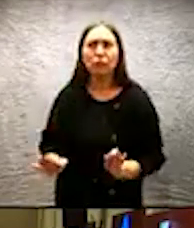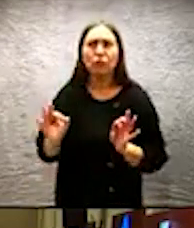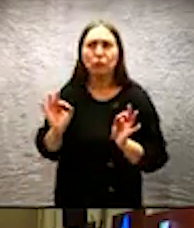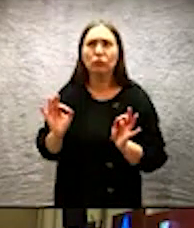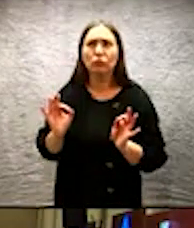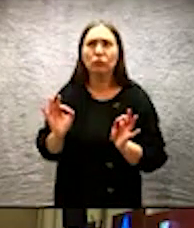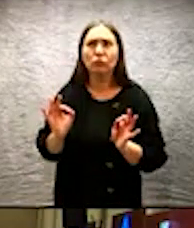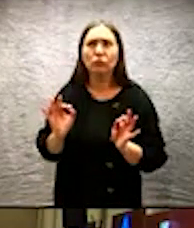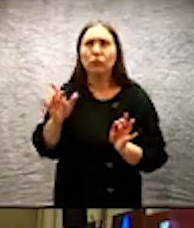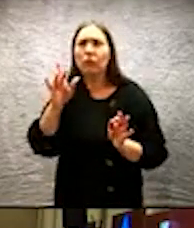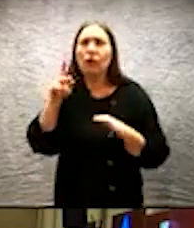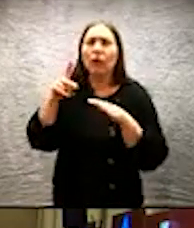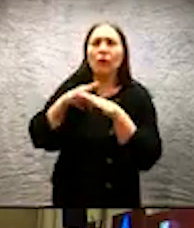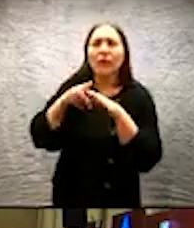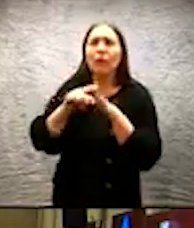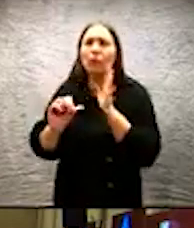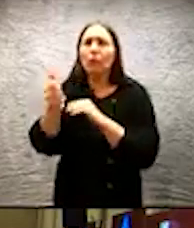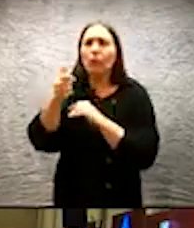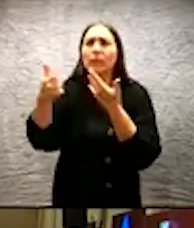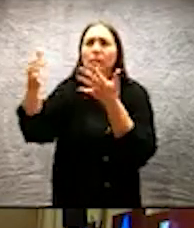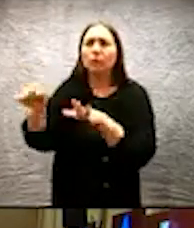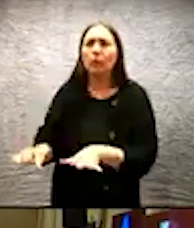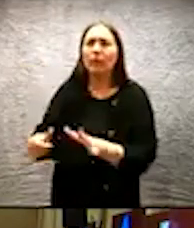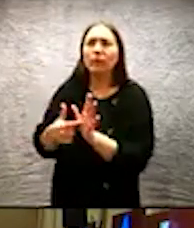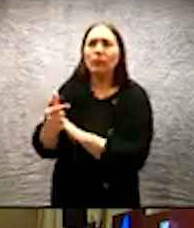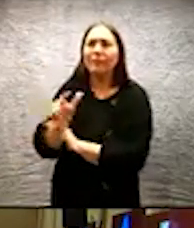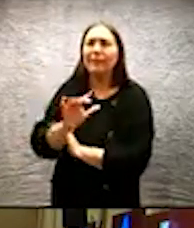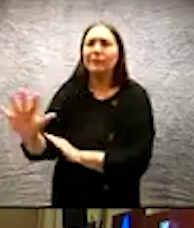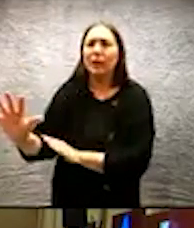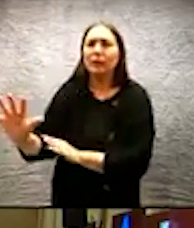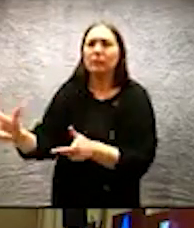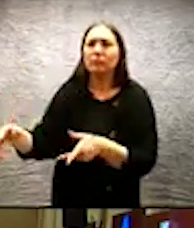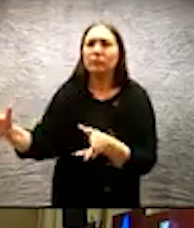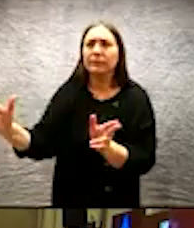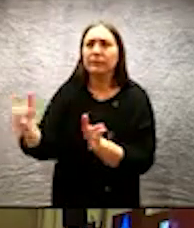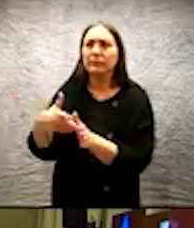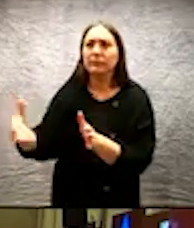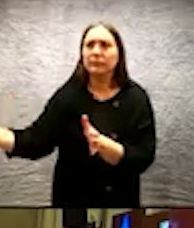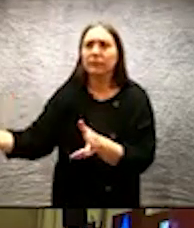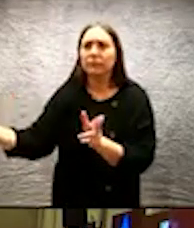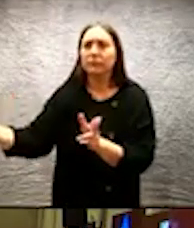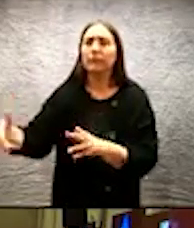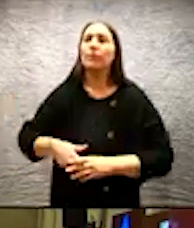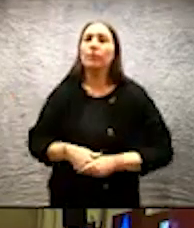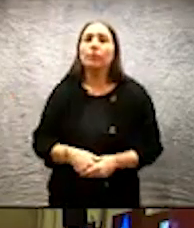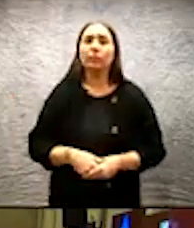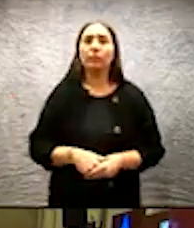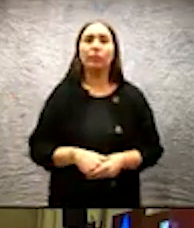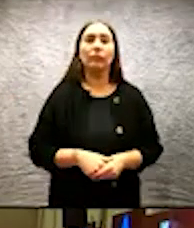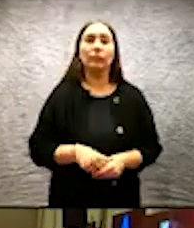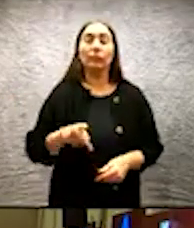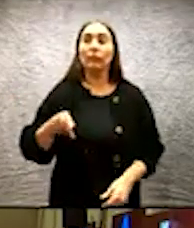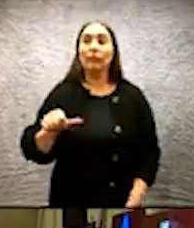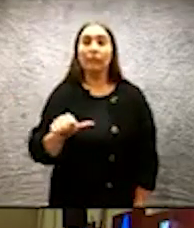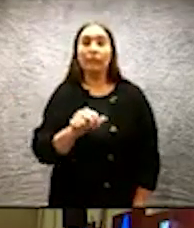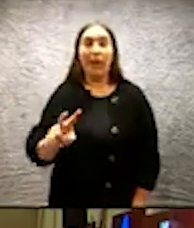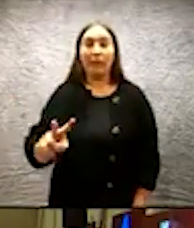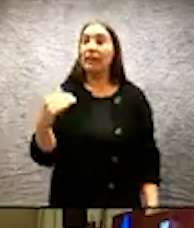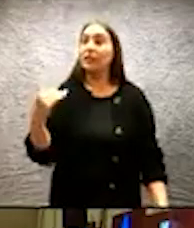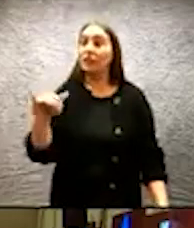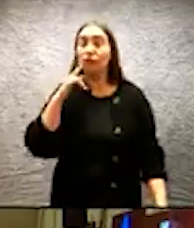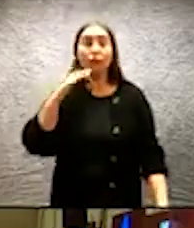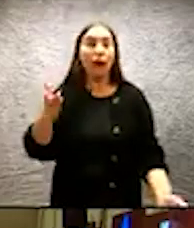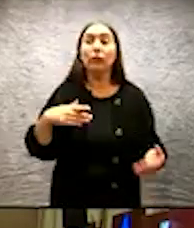enfin début de premier semestre 2025. Ces PAV, vous pouvez d'ailleurs les voir déjà dans certaines